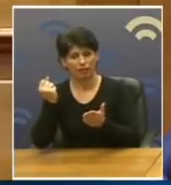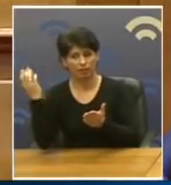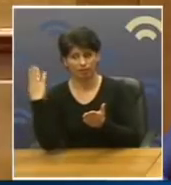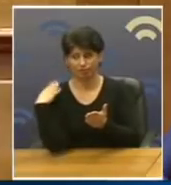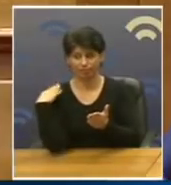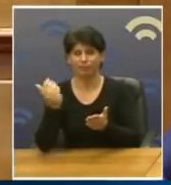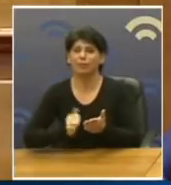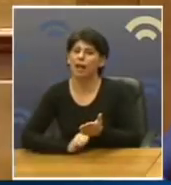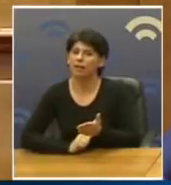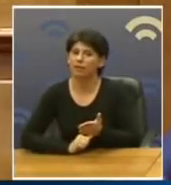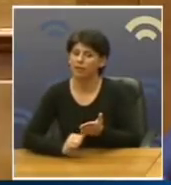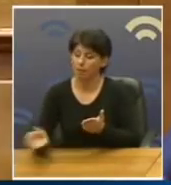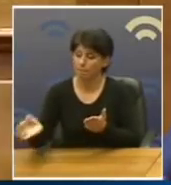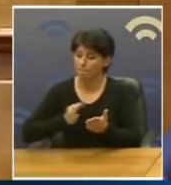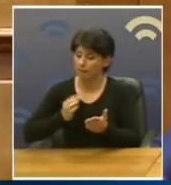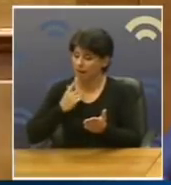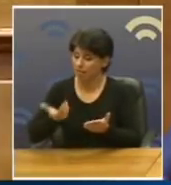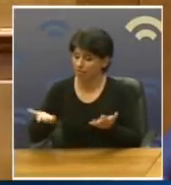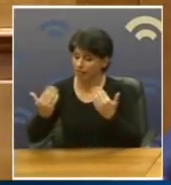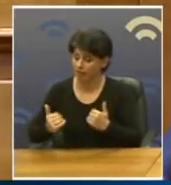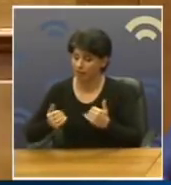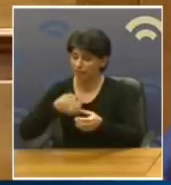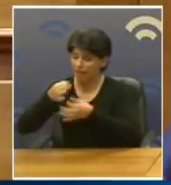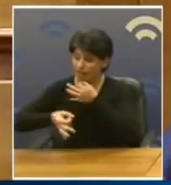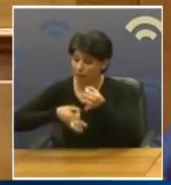λέτε, δεν υπάρχει